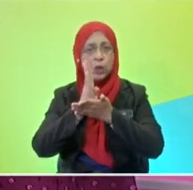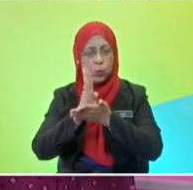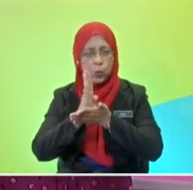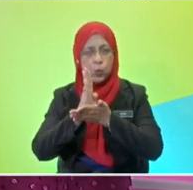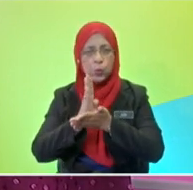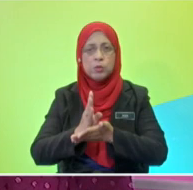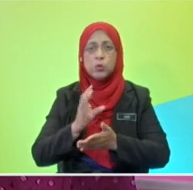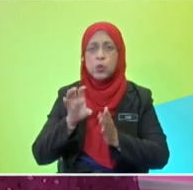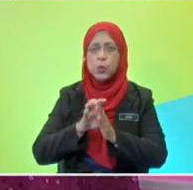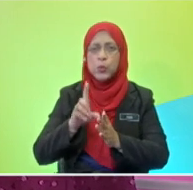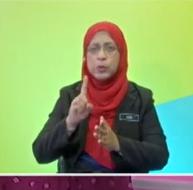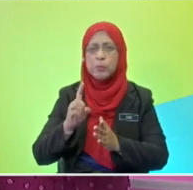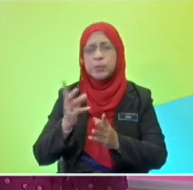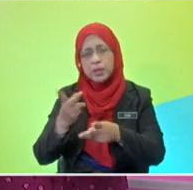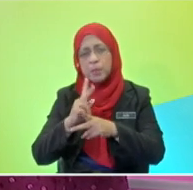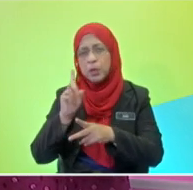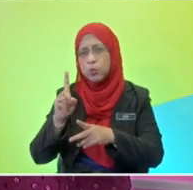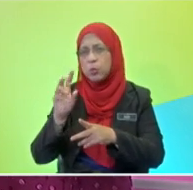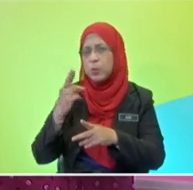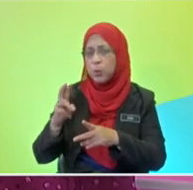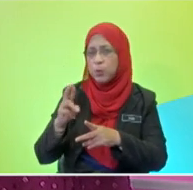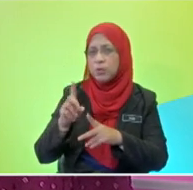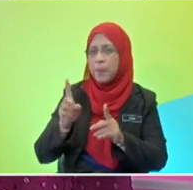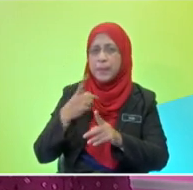itu tak ada duit 1000 Ringgit kita mampu